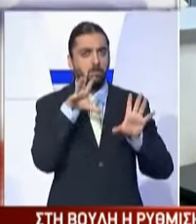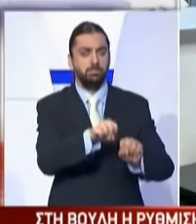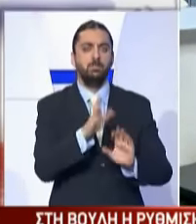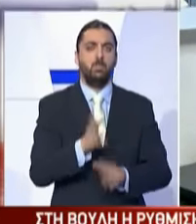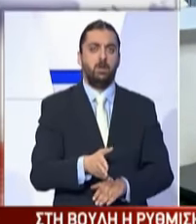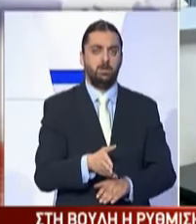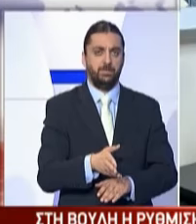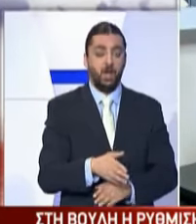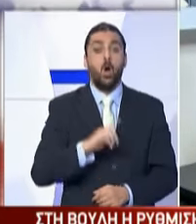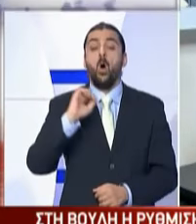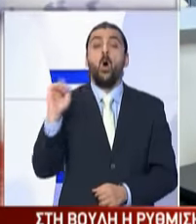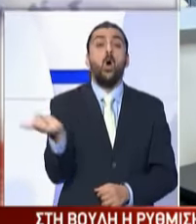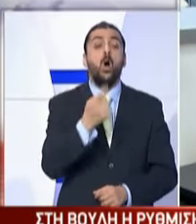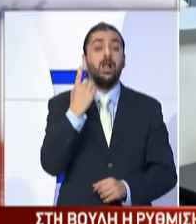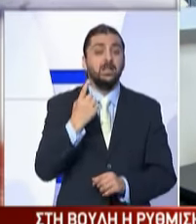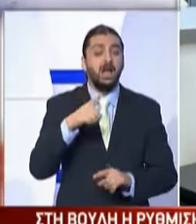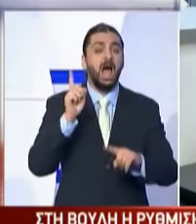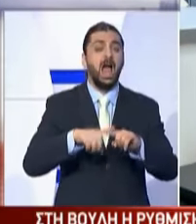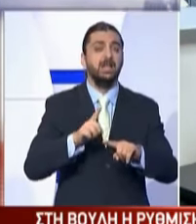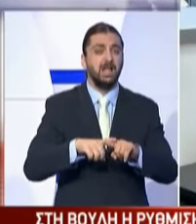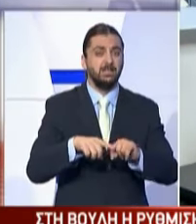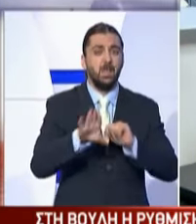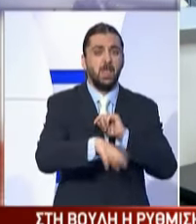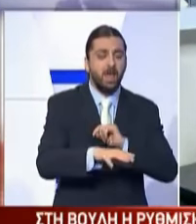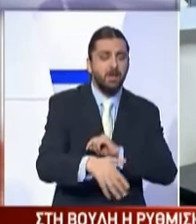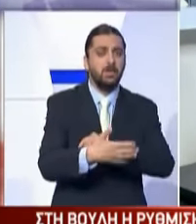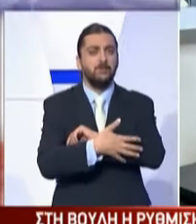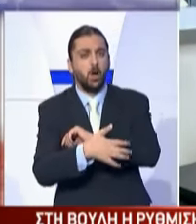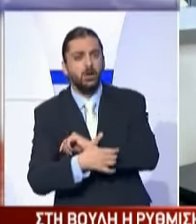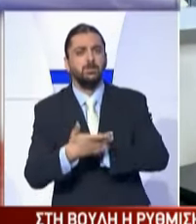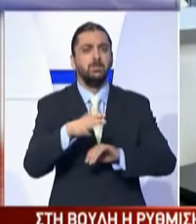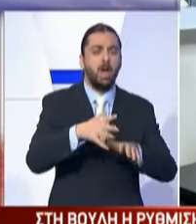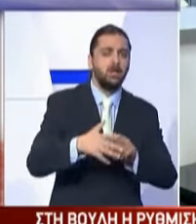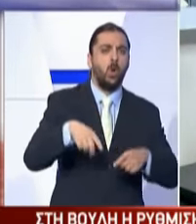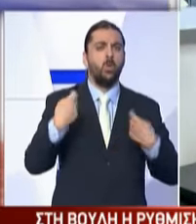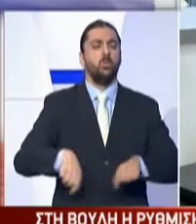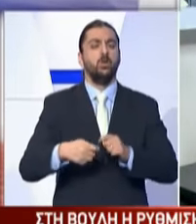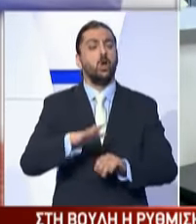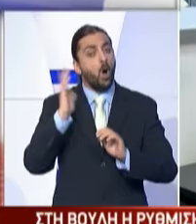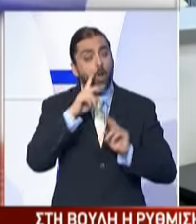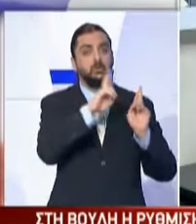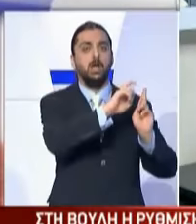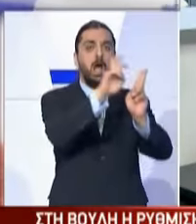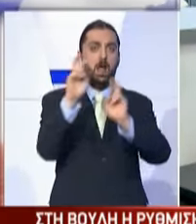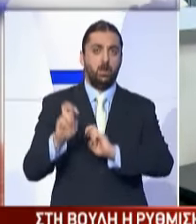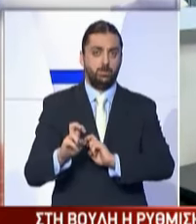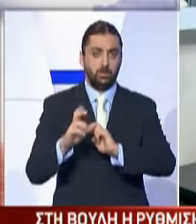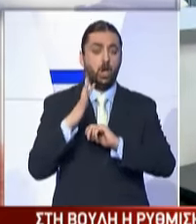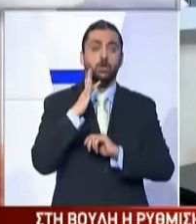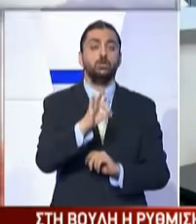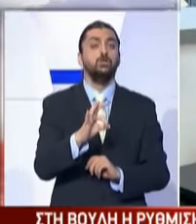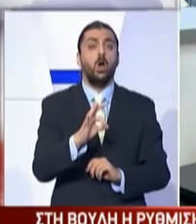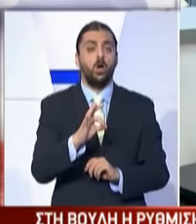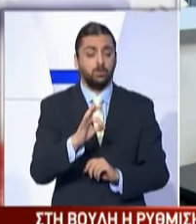του κάθε Έλληνα, των πάντων, του χαμηλού, του μέσου και του υψηλού. Σκοπός είναι η οικονομική συμπεριφορά να μπει μέσα σε ένα